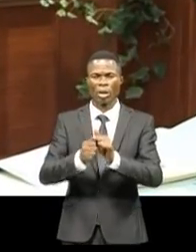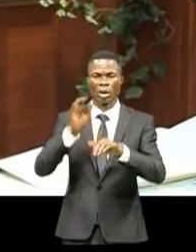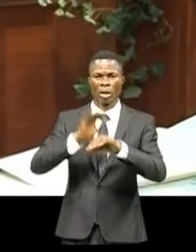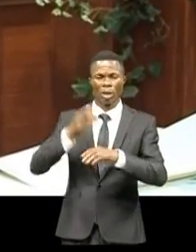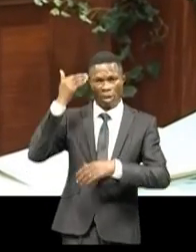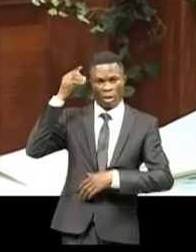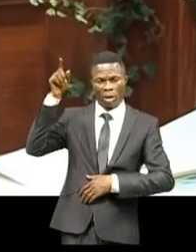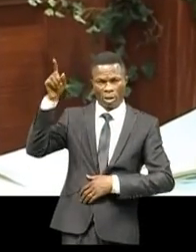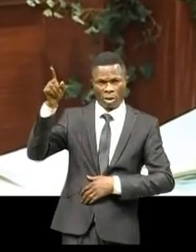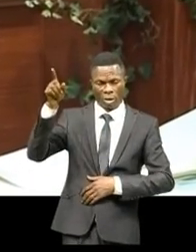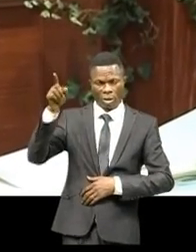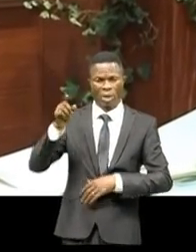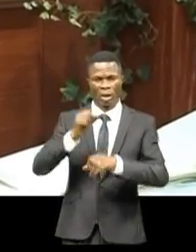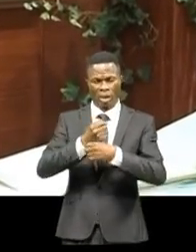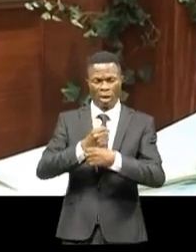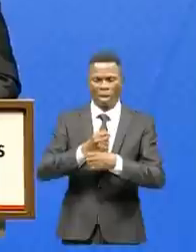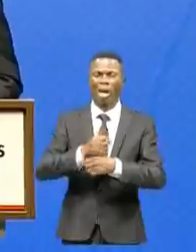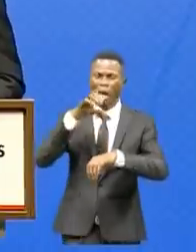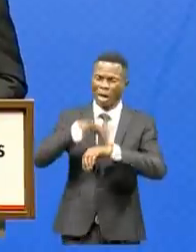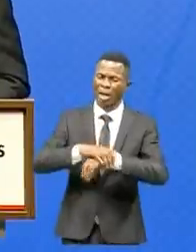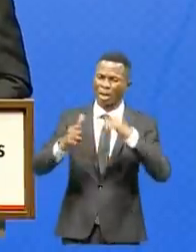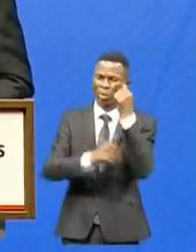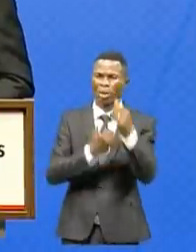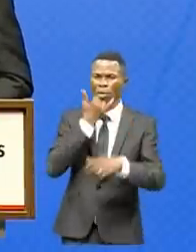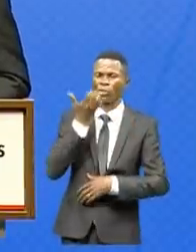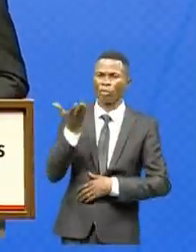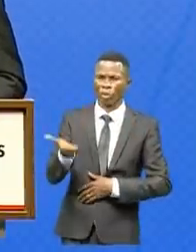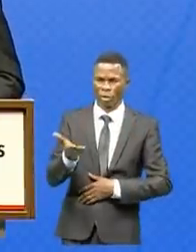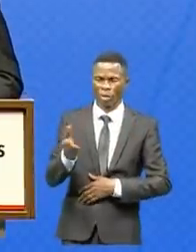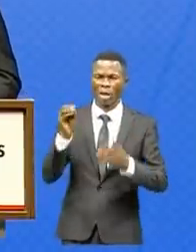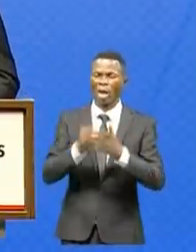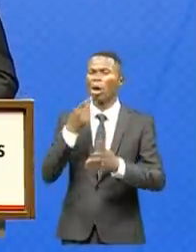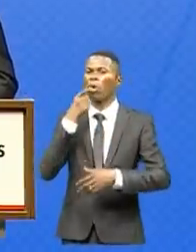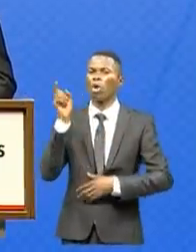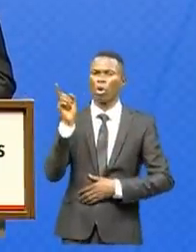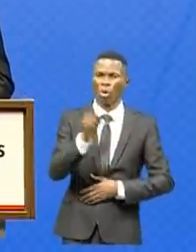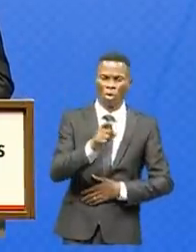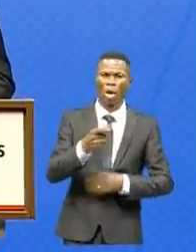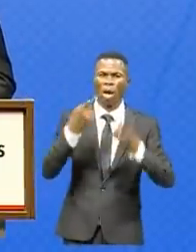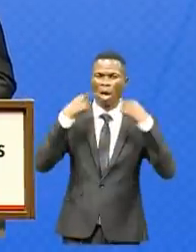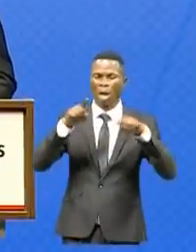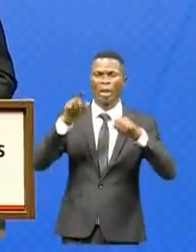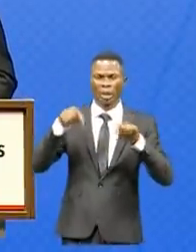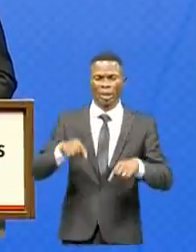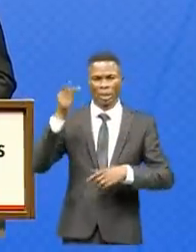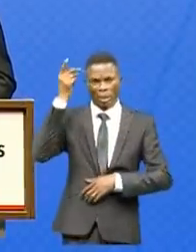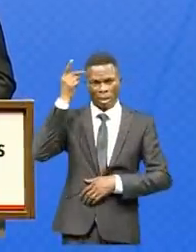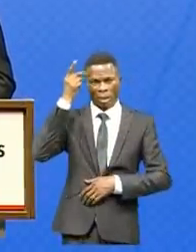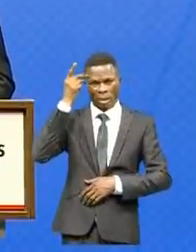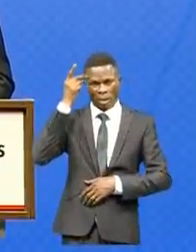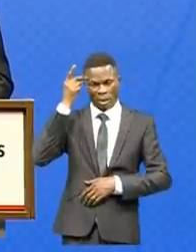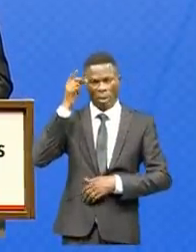derniers jours et d'en établir les responsabilités. Il a également instruit de rappeler à Kinshasa tous